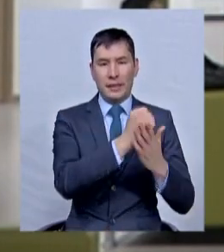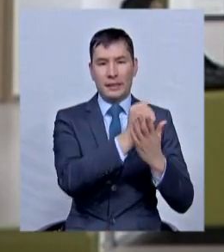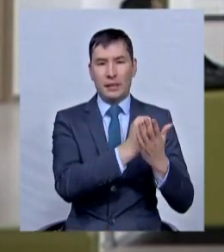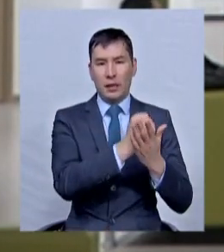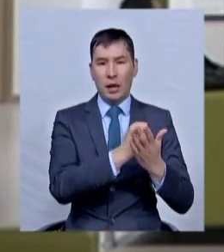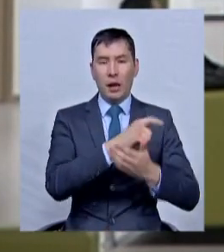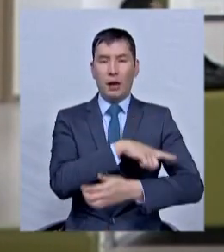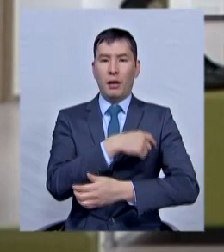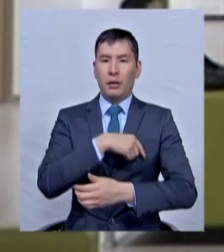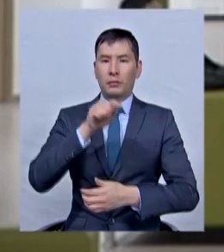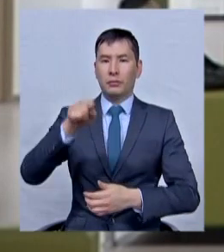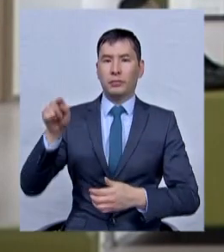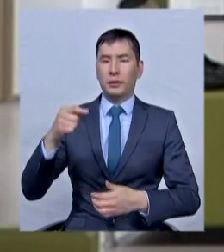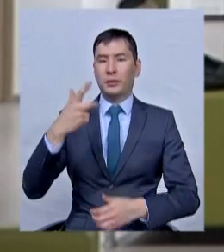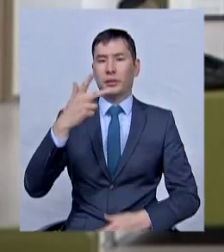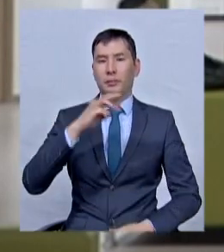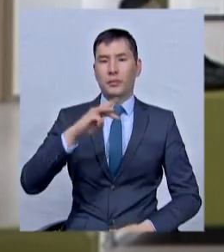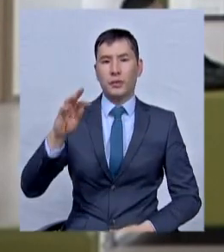емханаларында 3,5 миллион